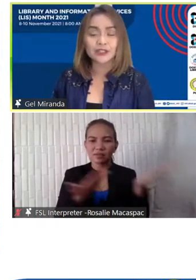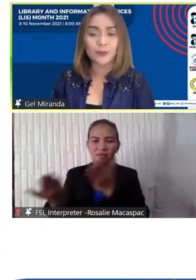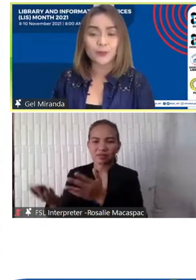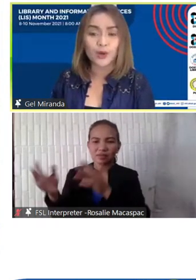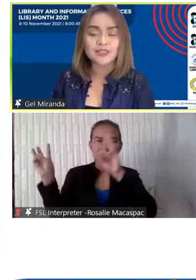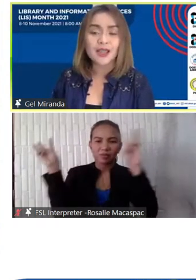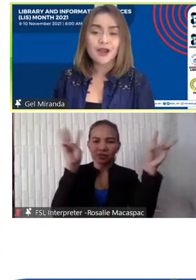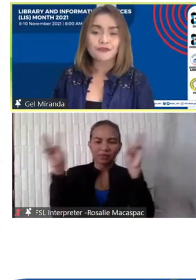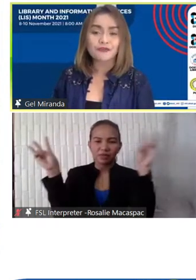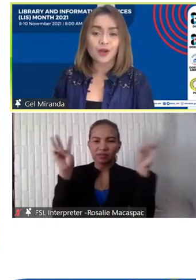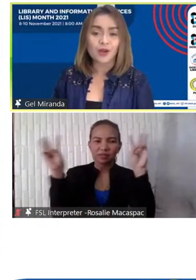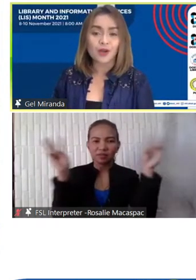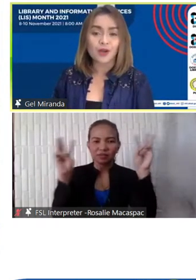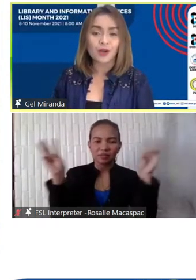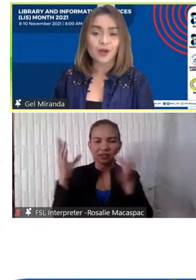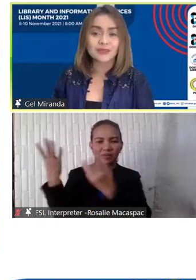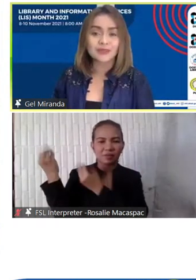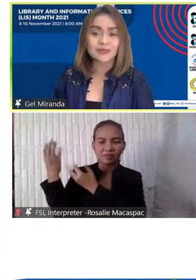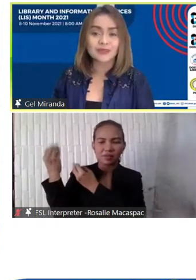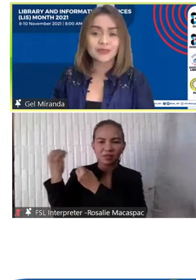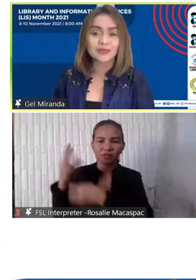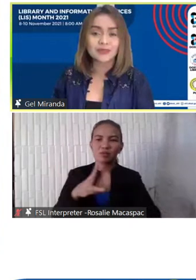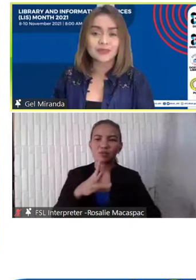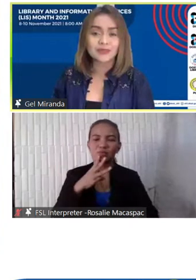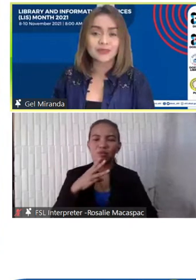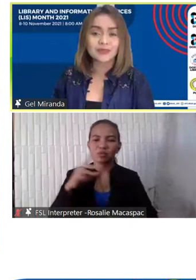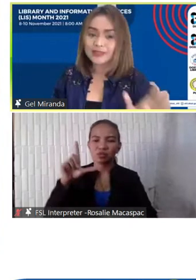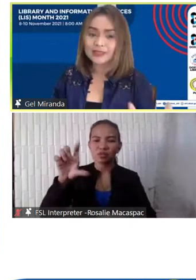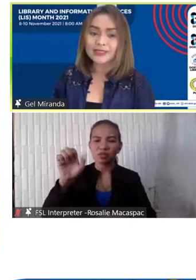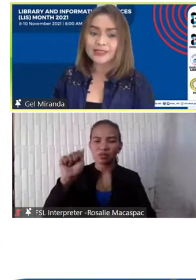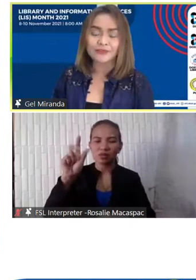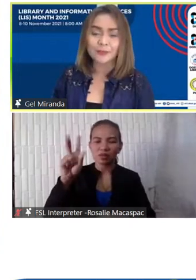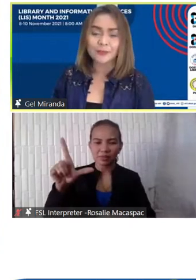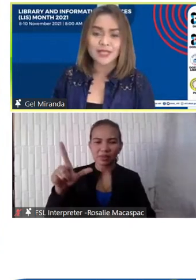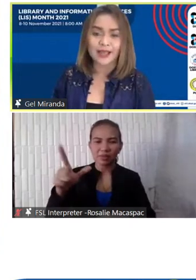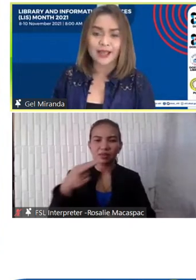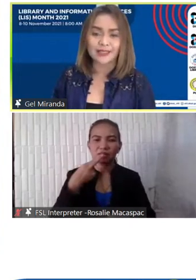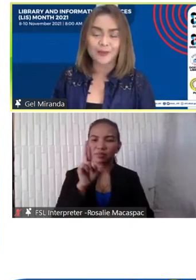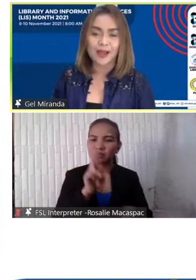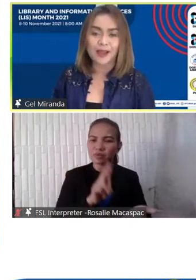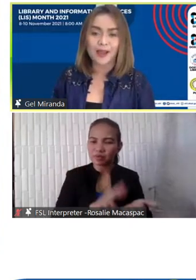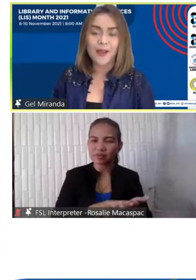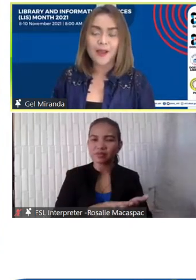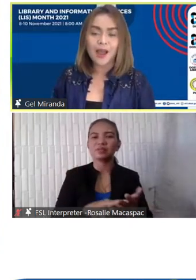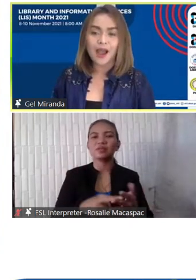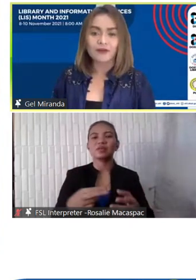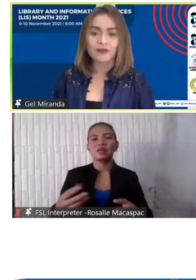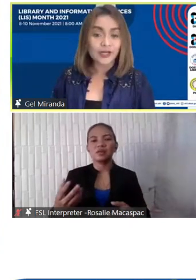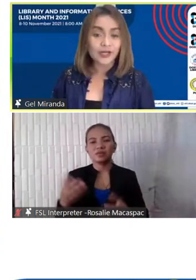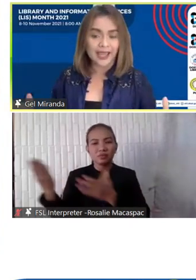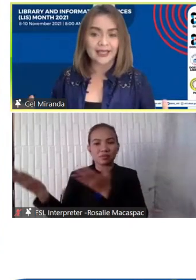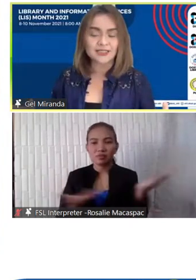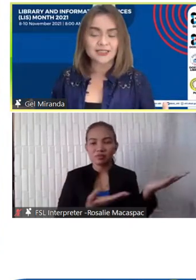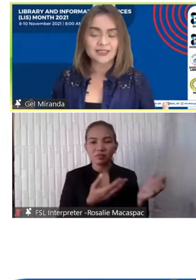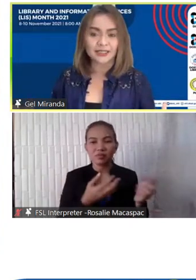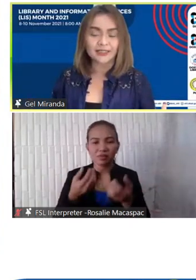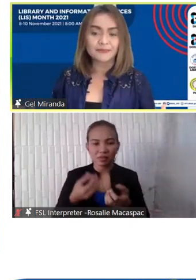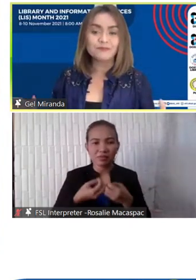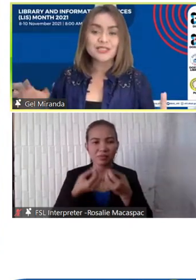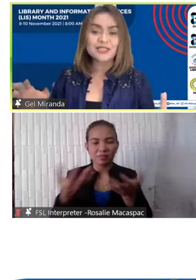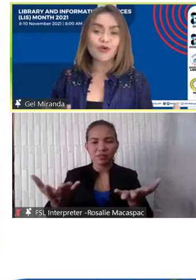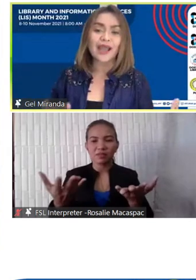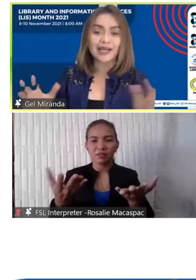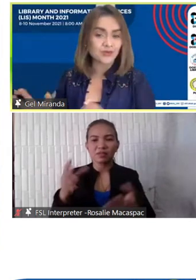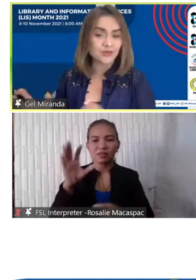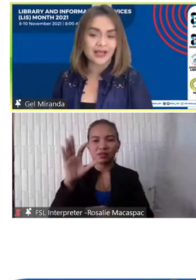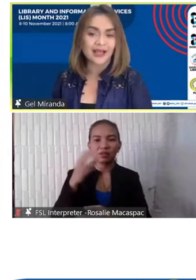level reports from DOST Pag-asa. So yung nag-deliver po sa atin ng mga forecast,